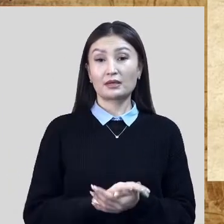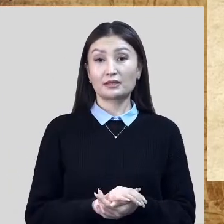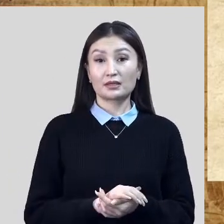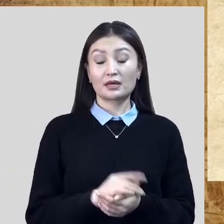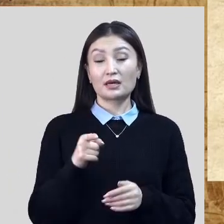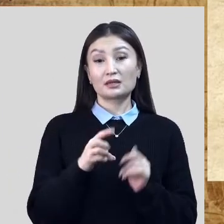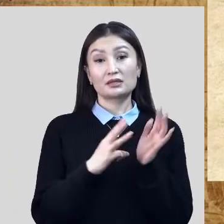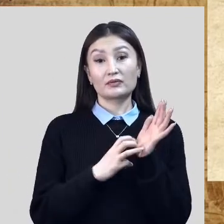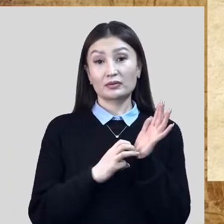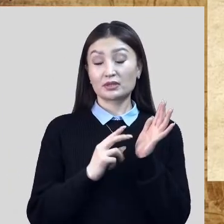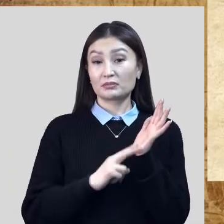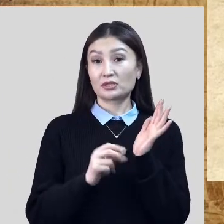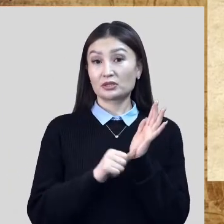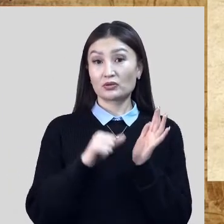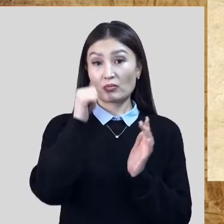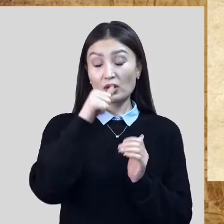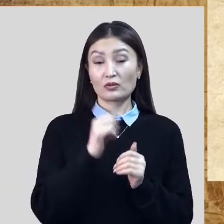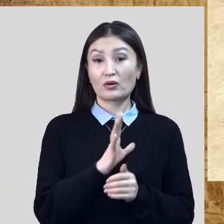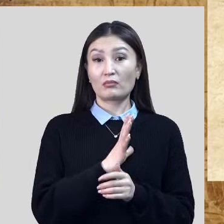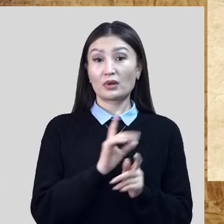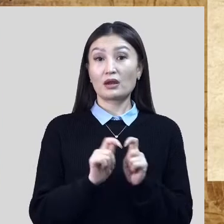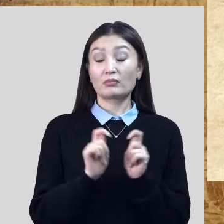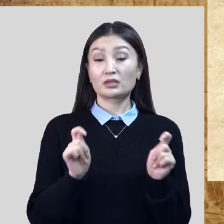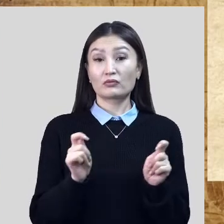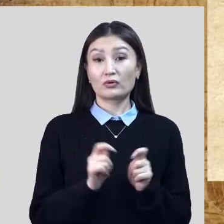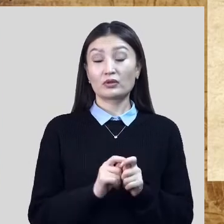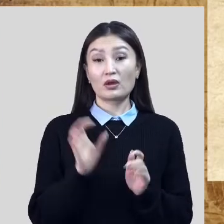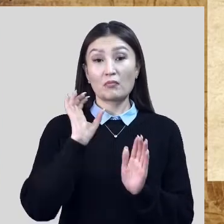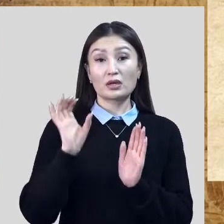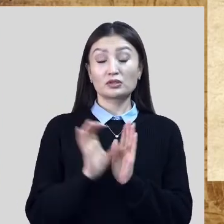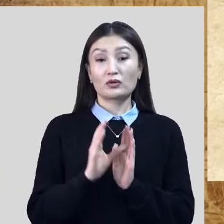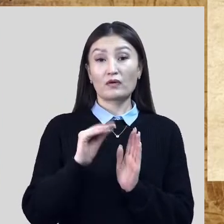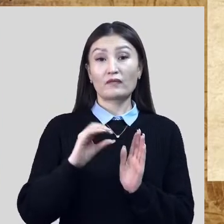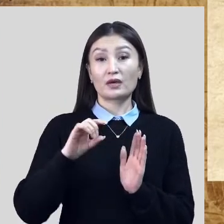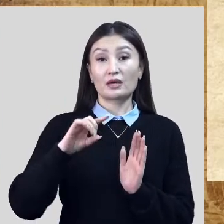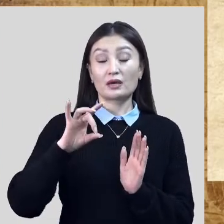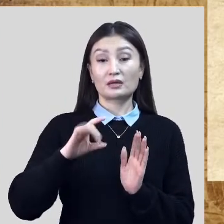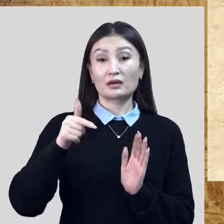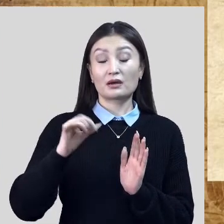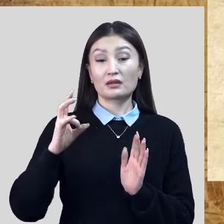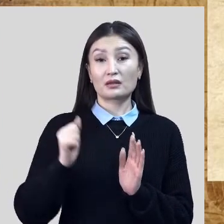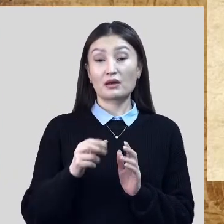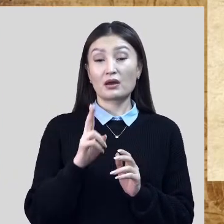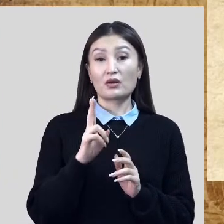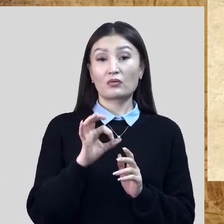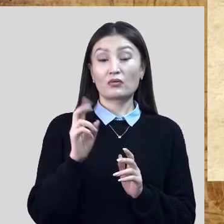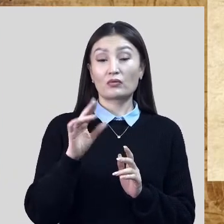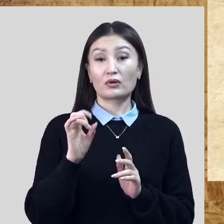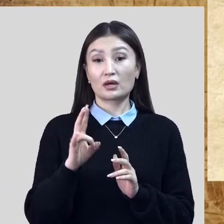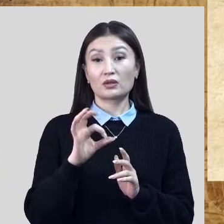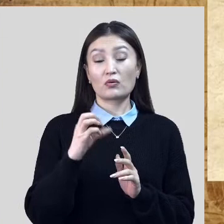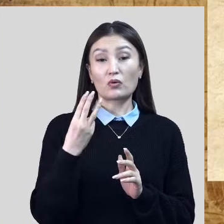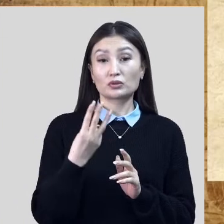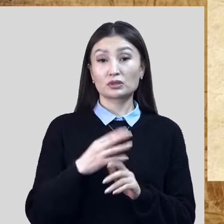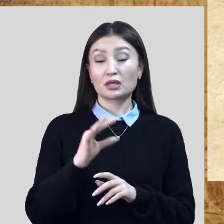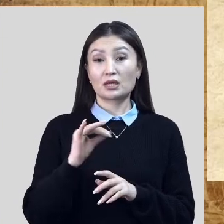В 1876 году были образованы подчиненные Ферганской области Каканский,